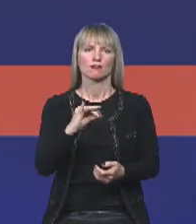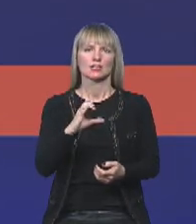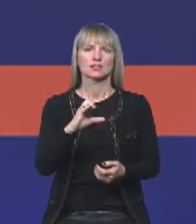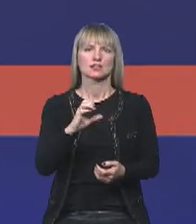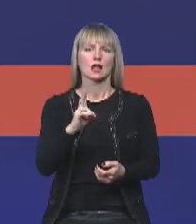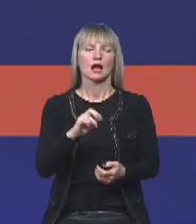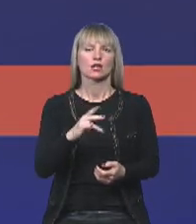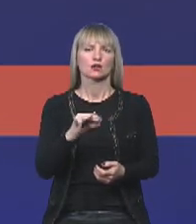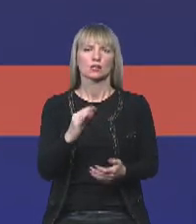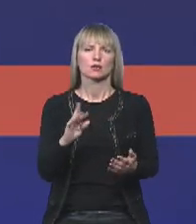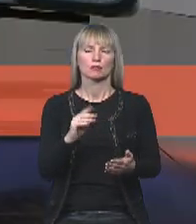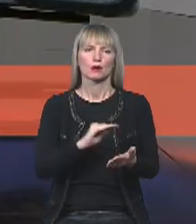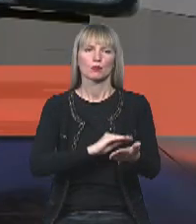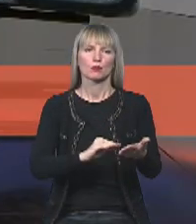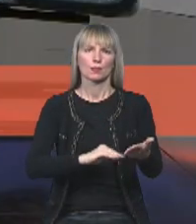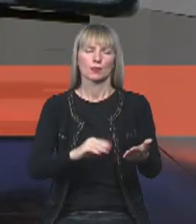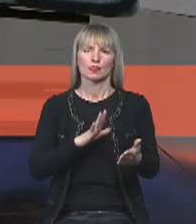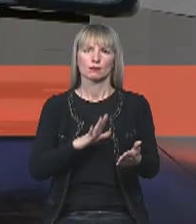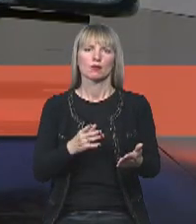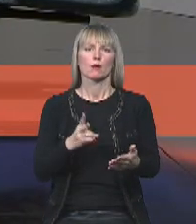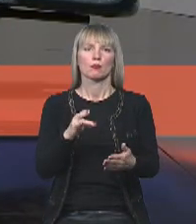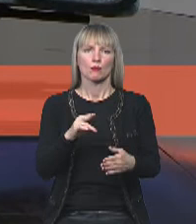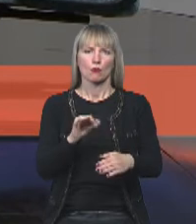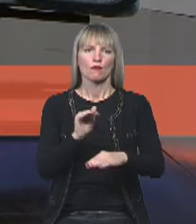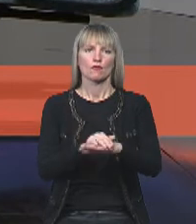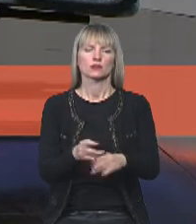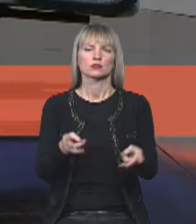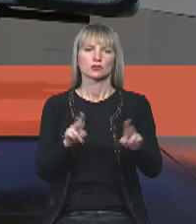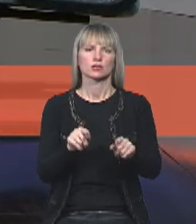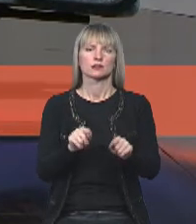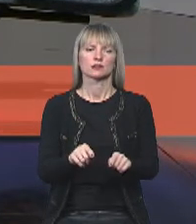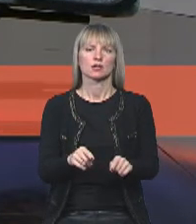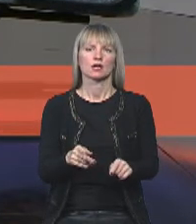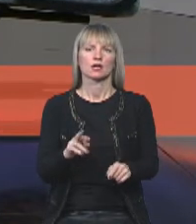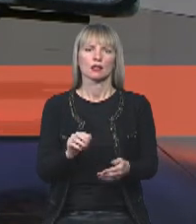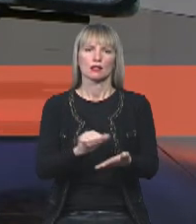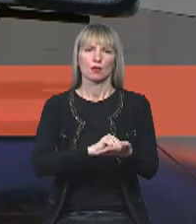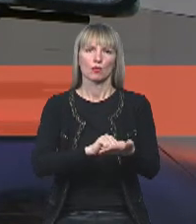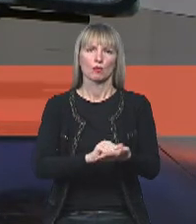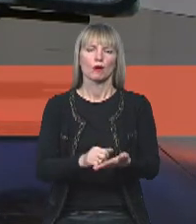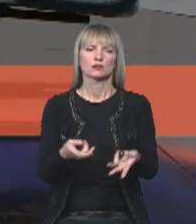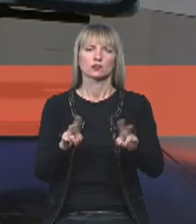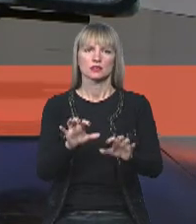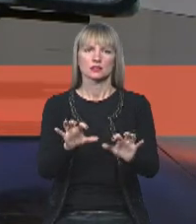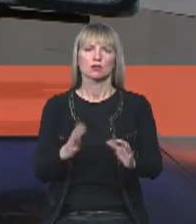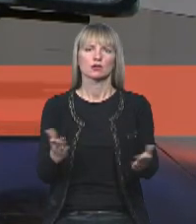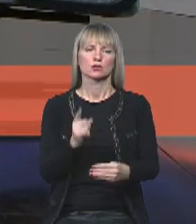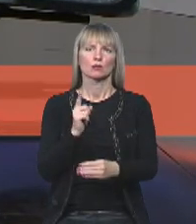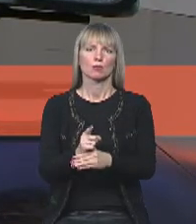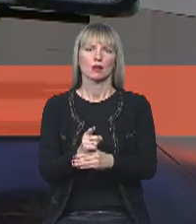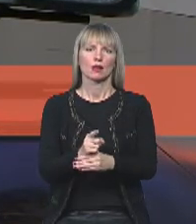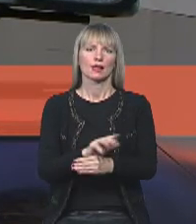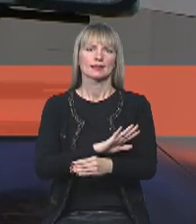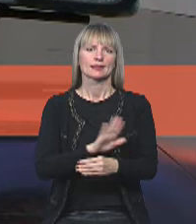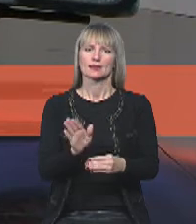які б не були умови на папері, по факту це залишається те, що по факту. Так само, як на папері, залишається закон, який забороняє